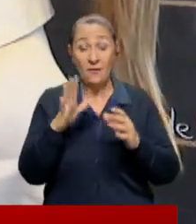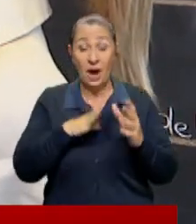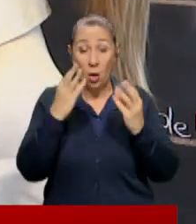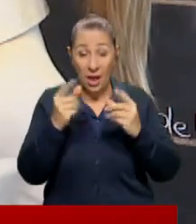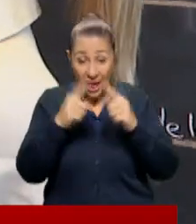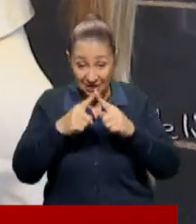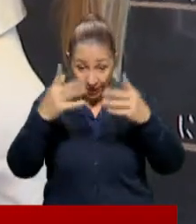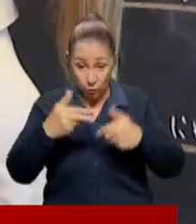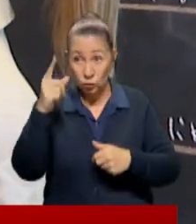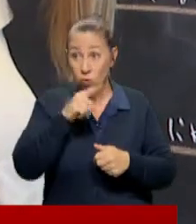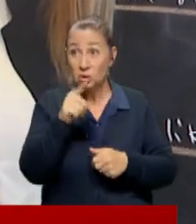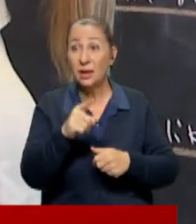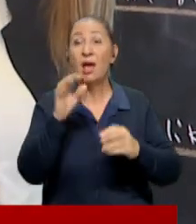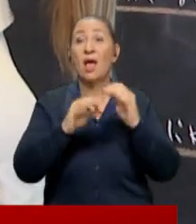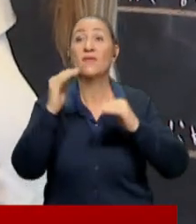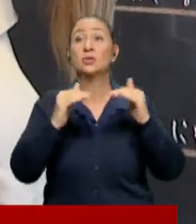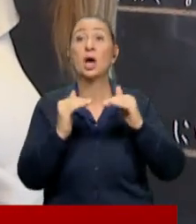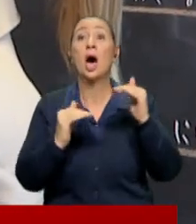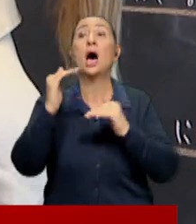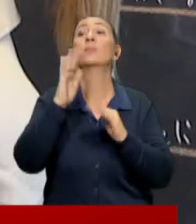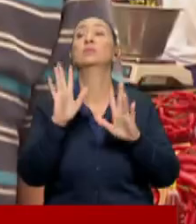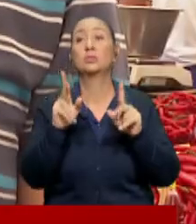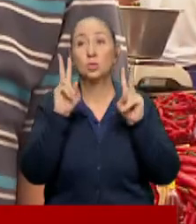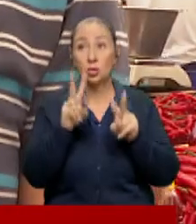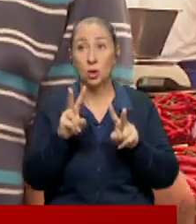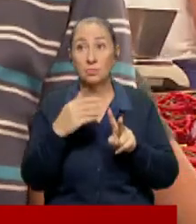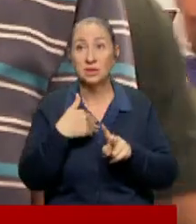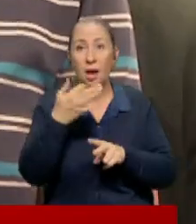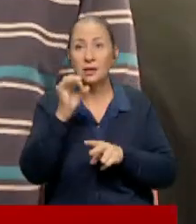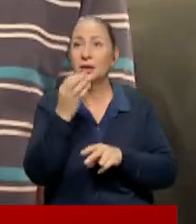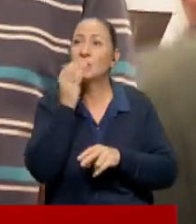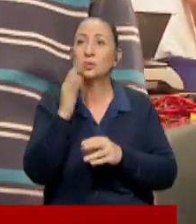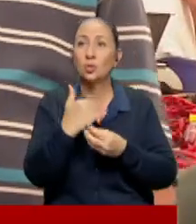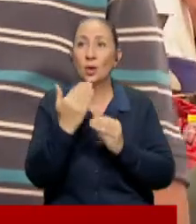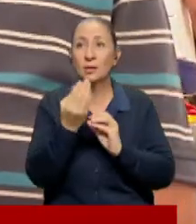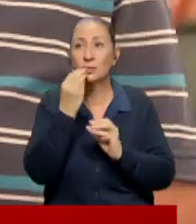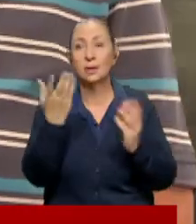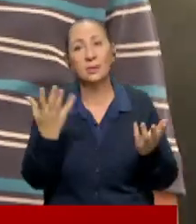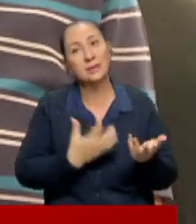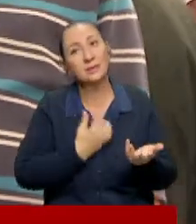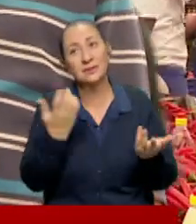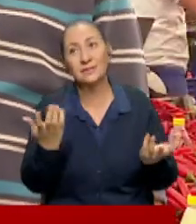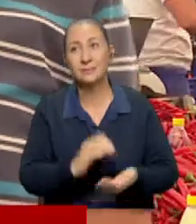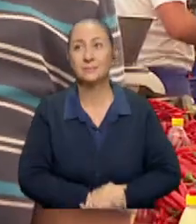mevcut hesap yöntemi yüzünden enflasyon artmamış gibi görünüyor. Biz altın yemiyoruz, kuru soğan yiyoruz ama işte maalesef.